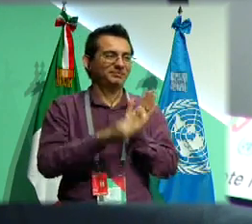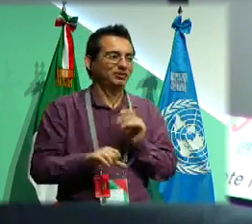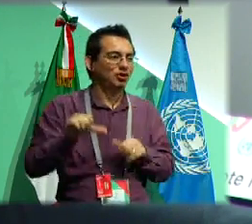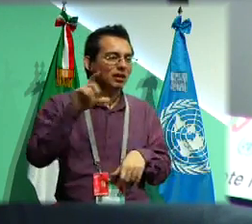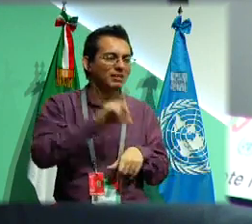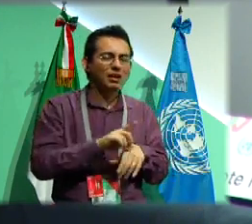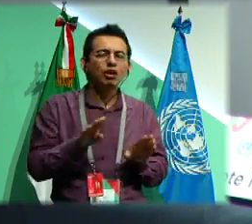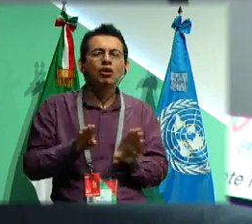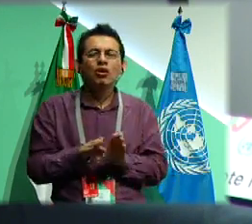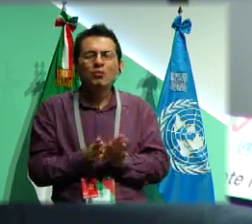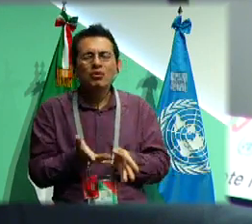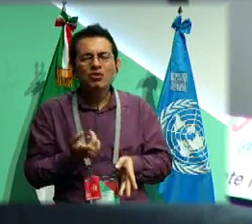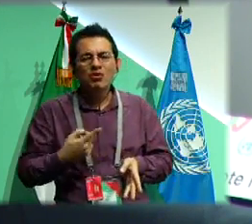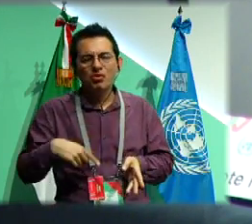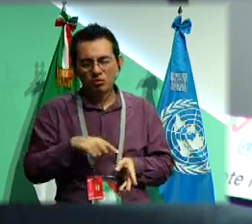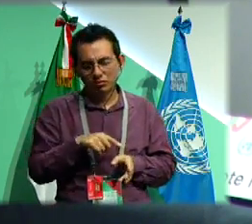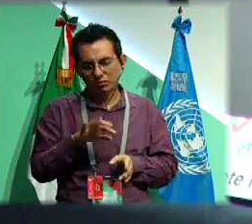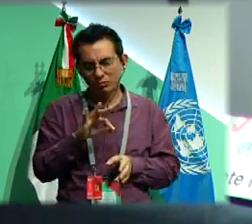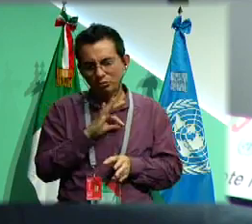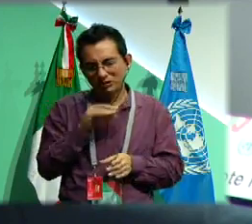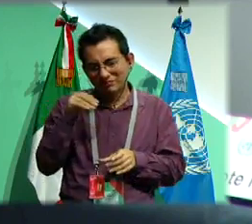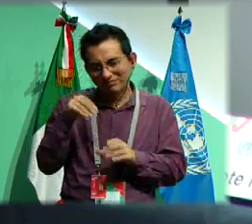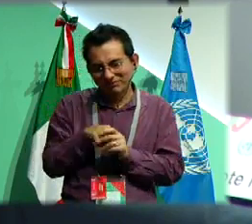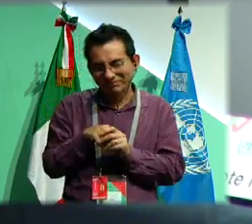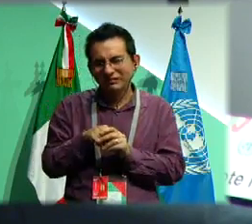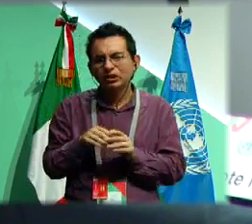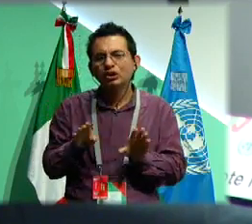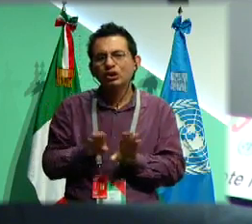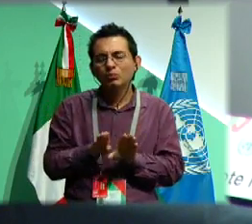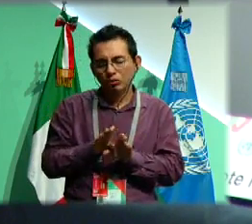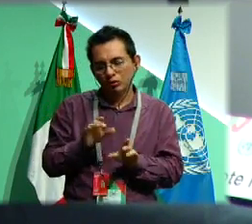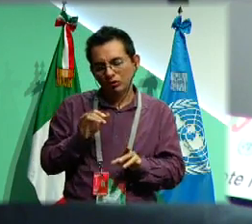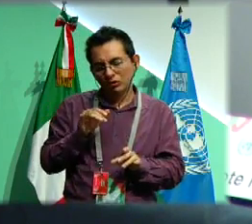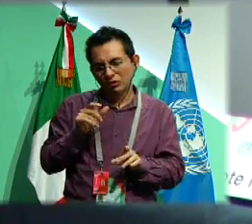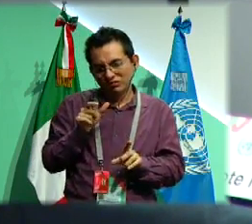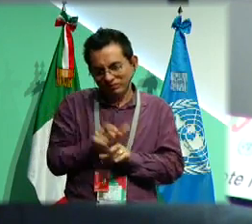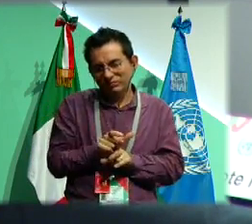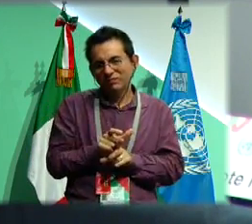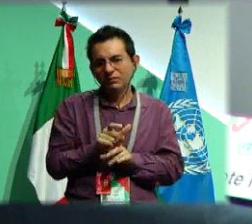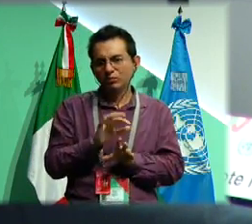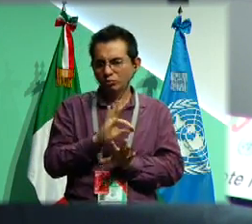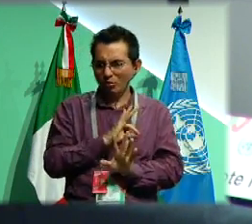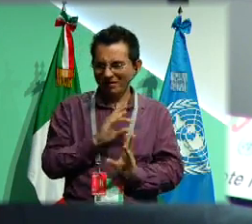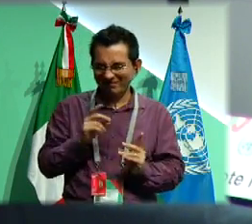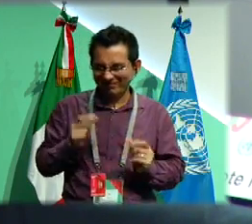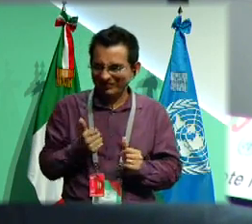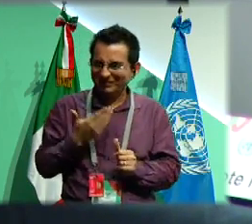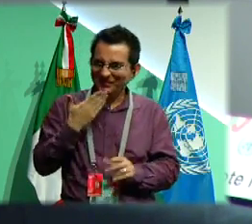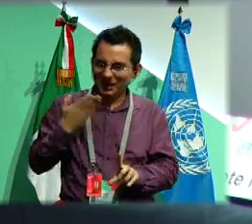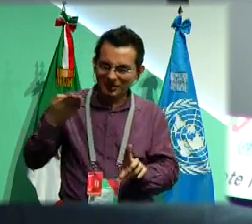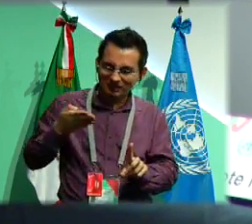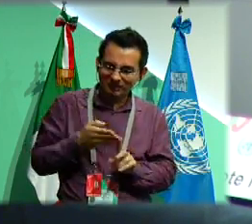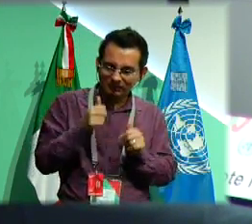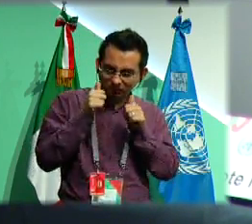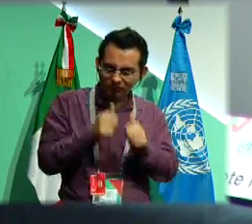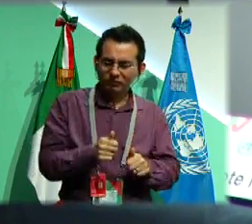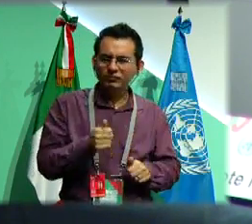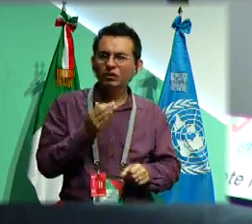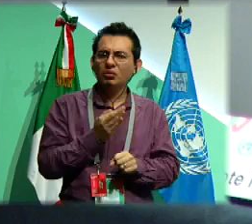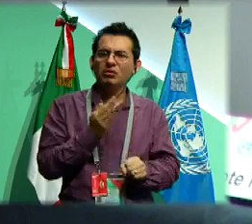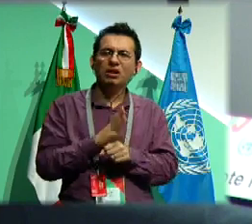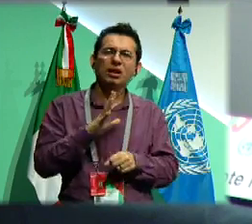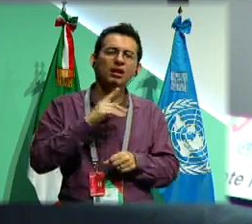c'est comment est-ce que le commerce peut être protégé dans le monde actuel et